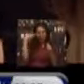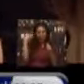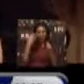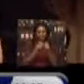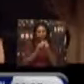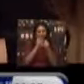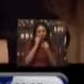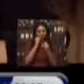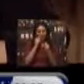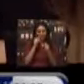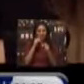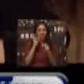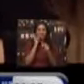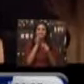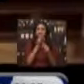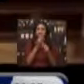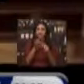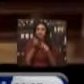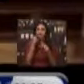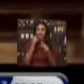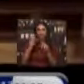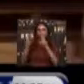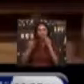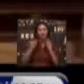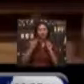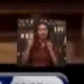ها ورشدي اباظة،